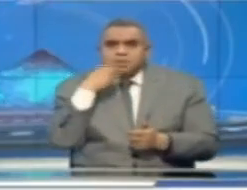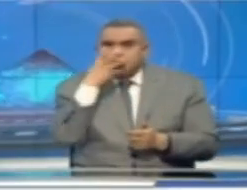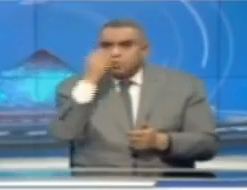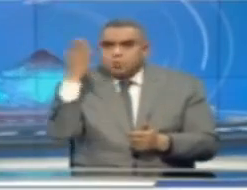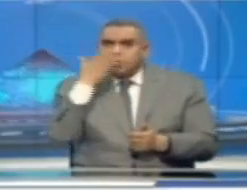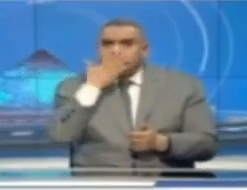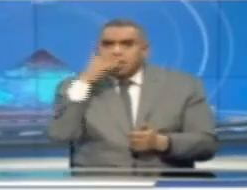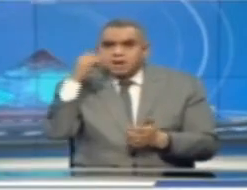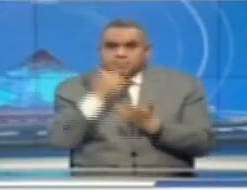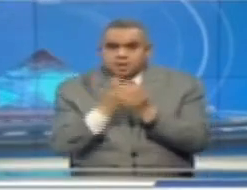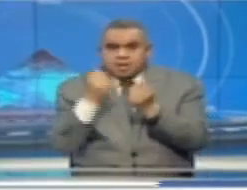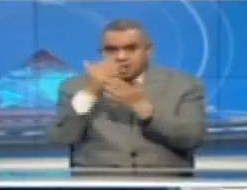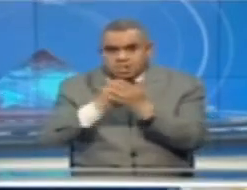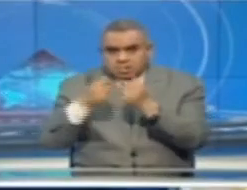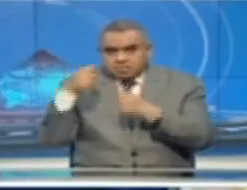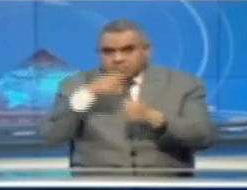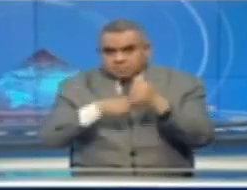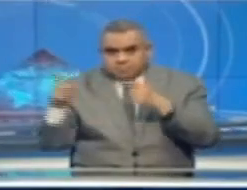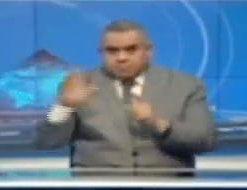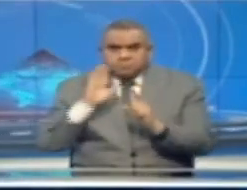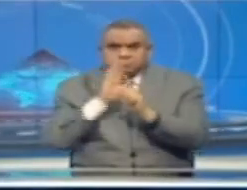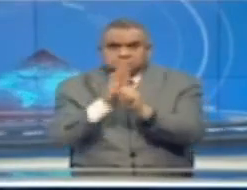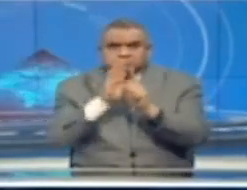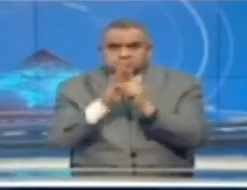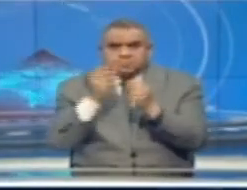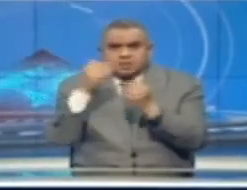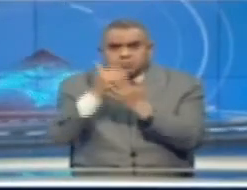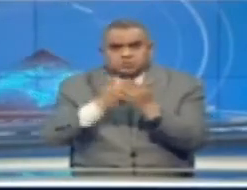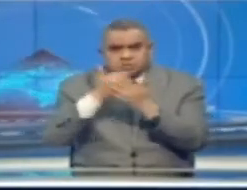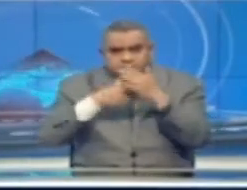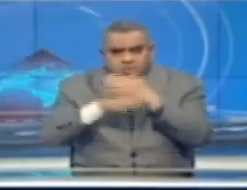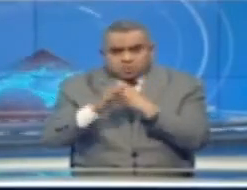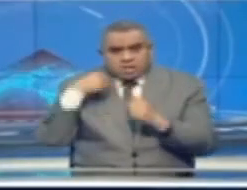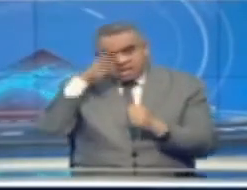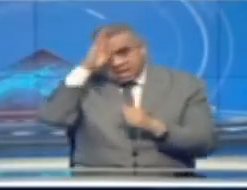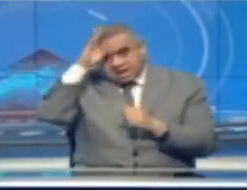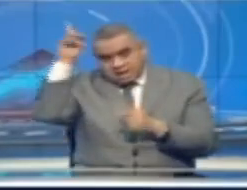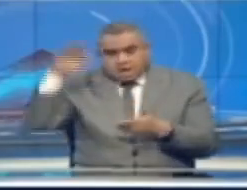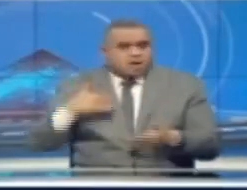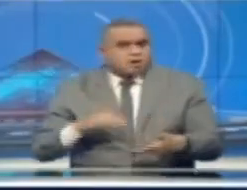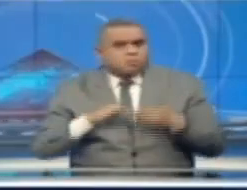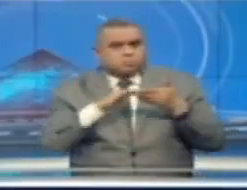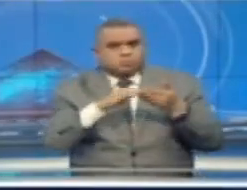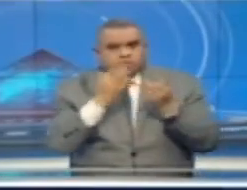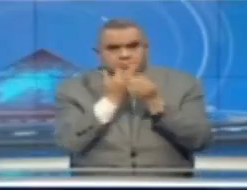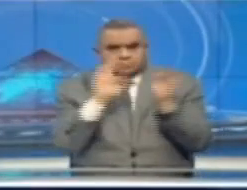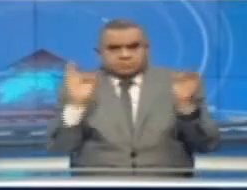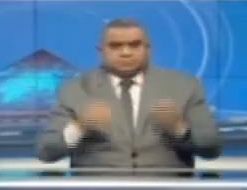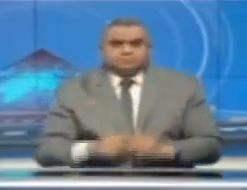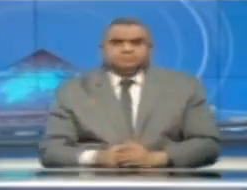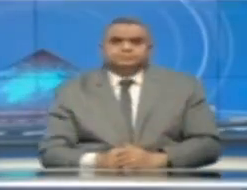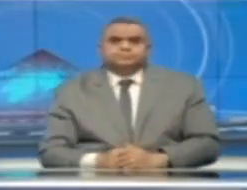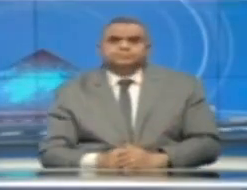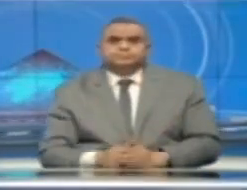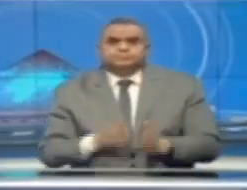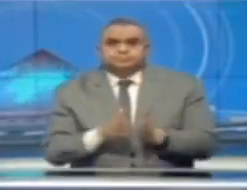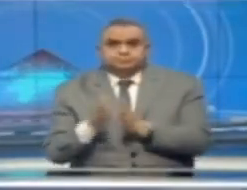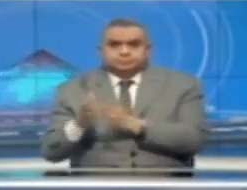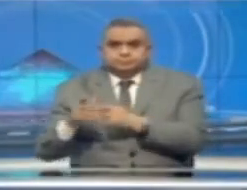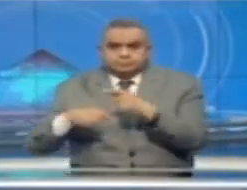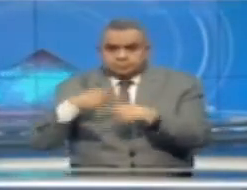هيئة الاستثمار على تقديم مختلف أوجه الدعم للمستثمرين العراقيين.